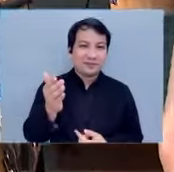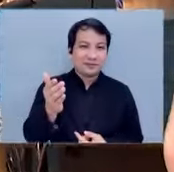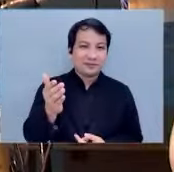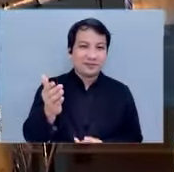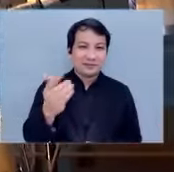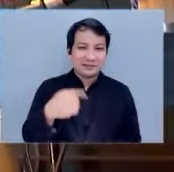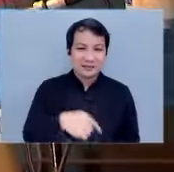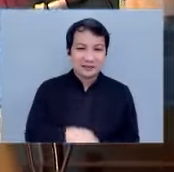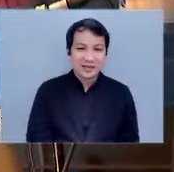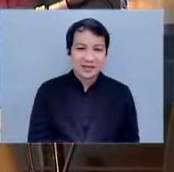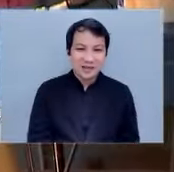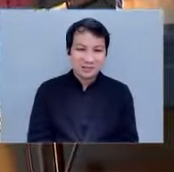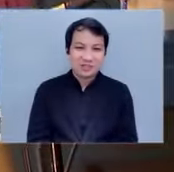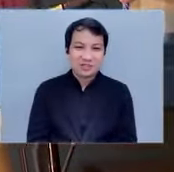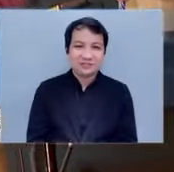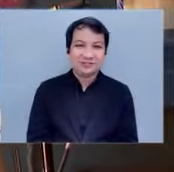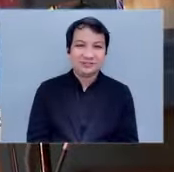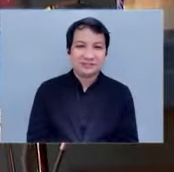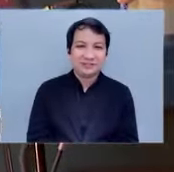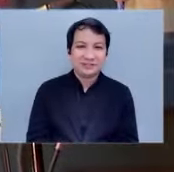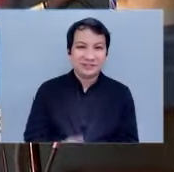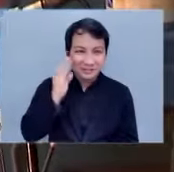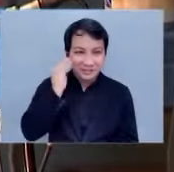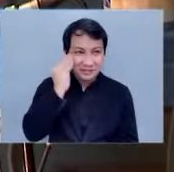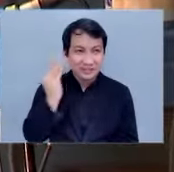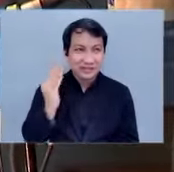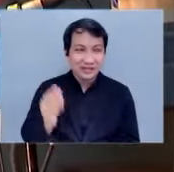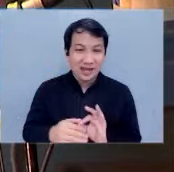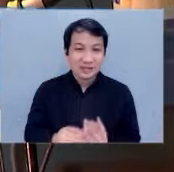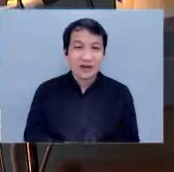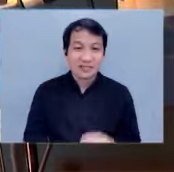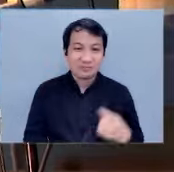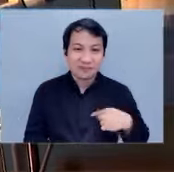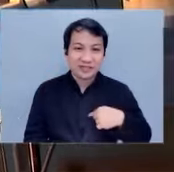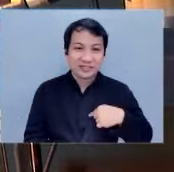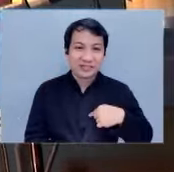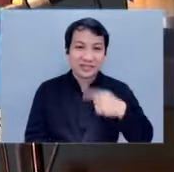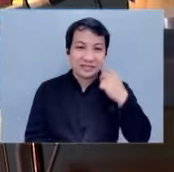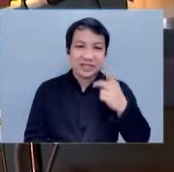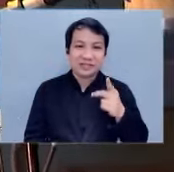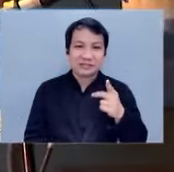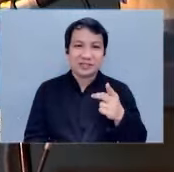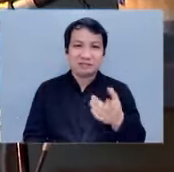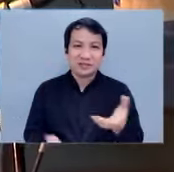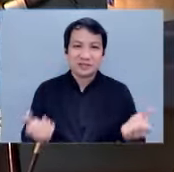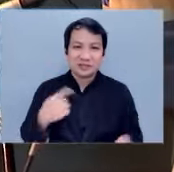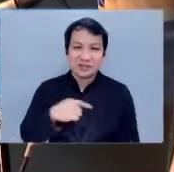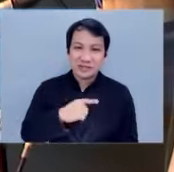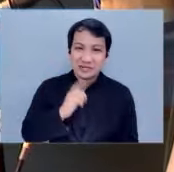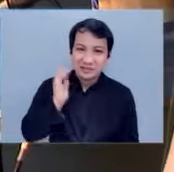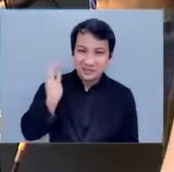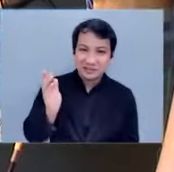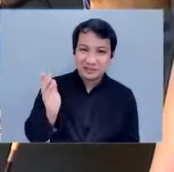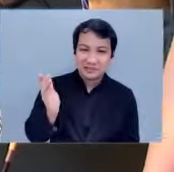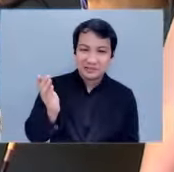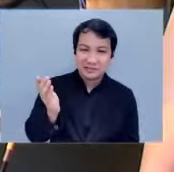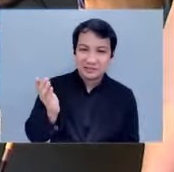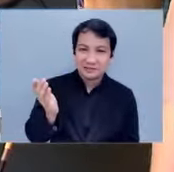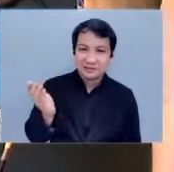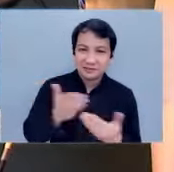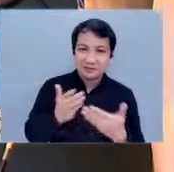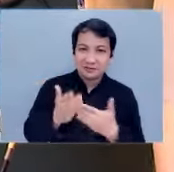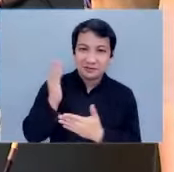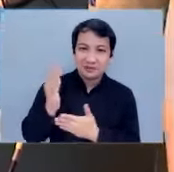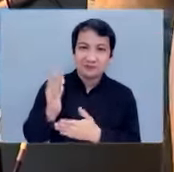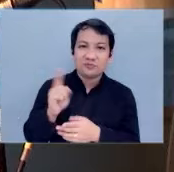videos. Tapos yung isang episode kasi namin, nag-acting kami. Narinap nila yung scene sa One More Chance.